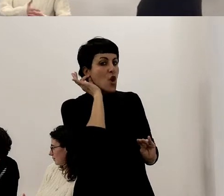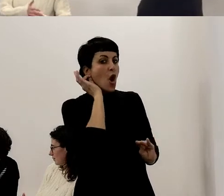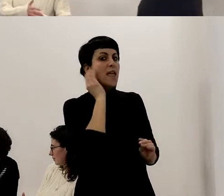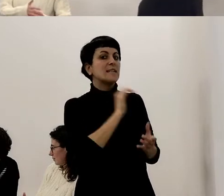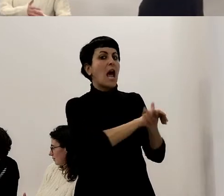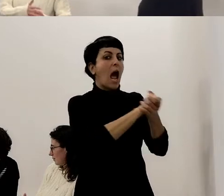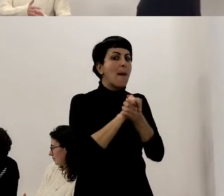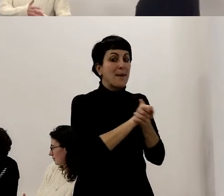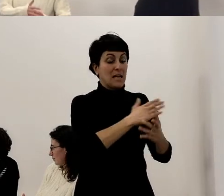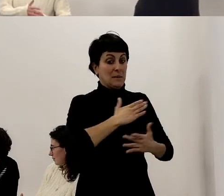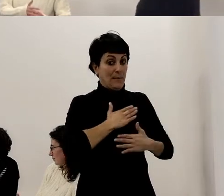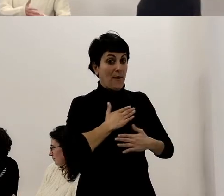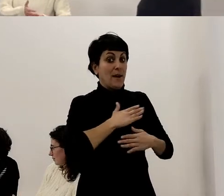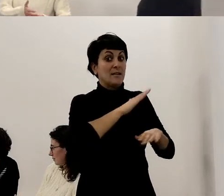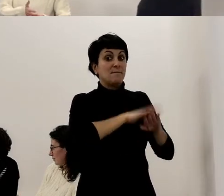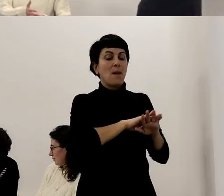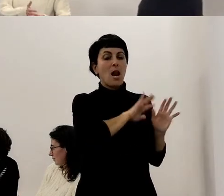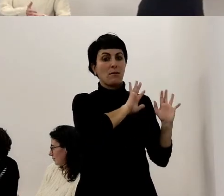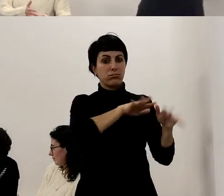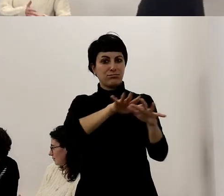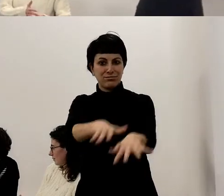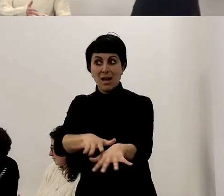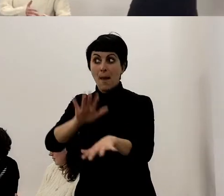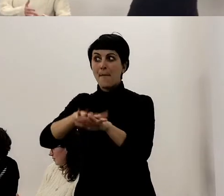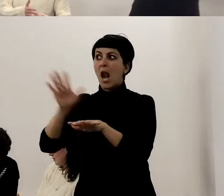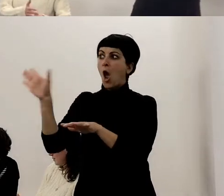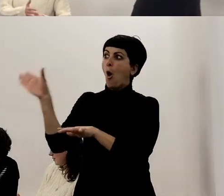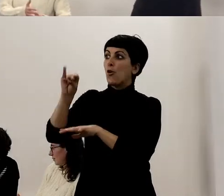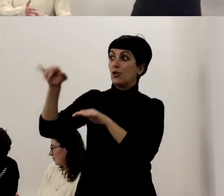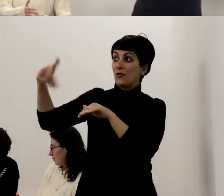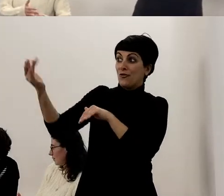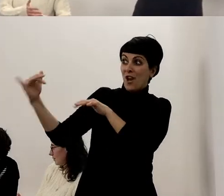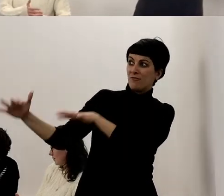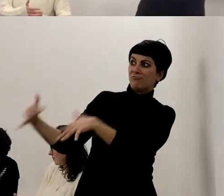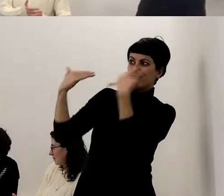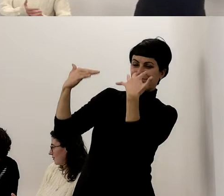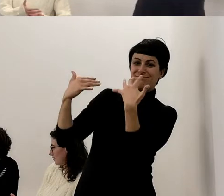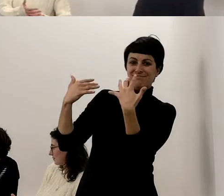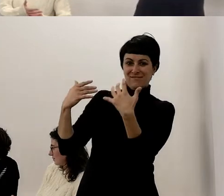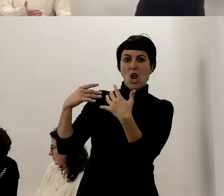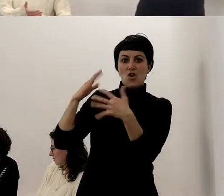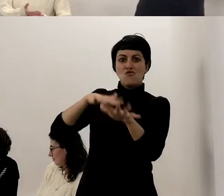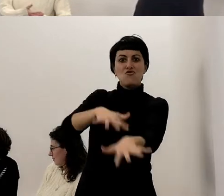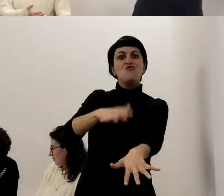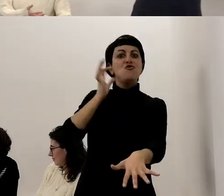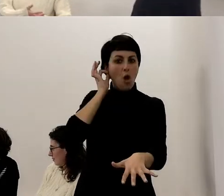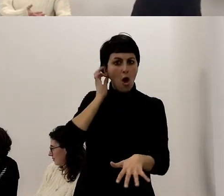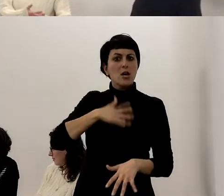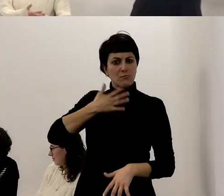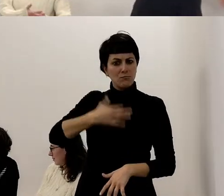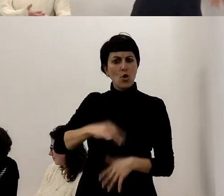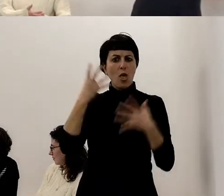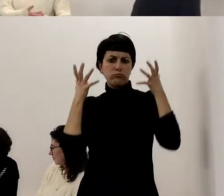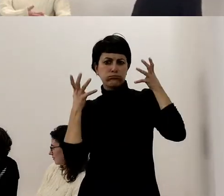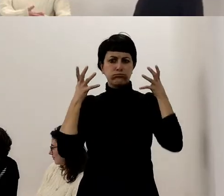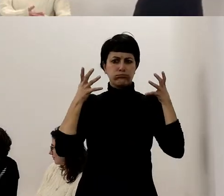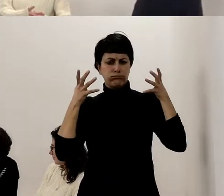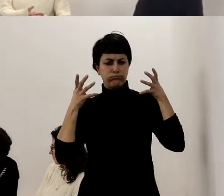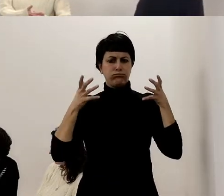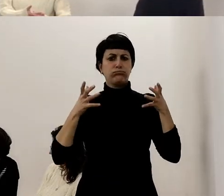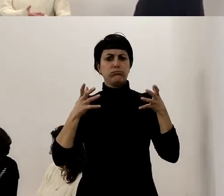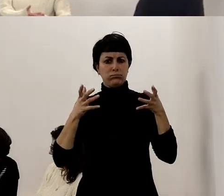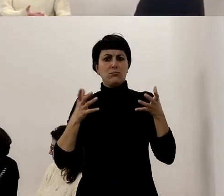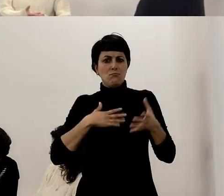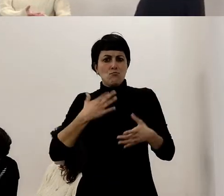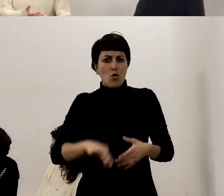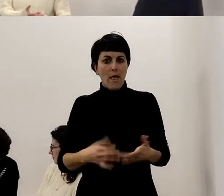per sortir en cert caminer, que altres es fixin, perquè que les noies també podem portar gegants, perquè al final és el que